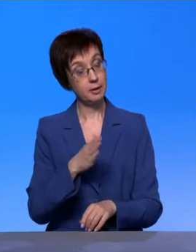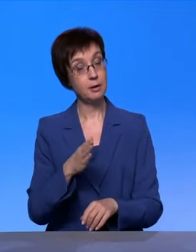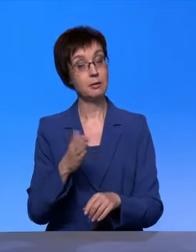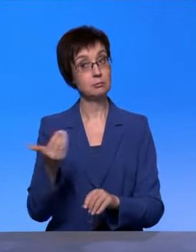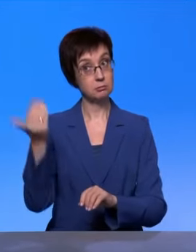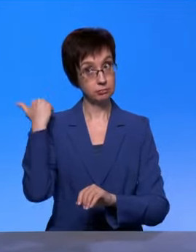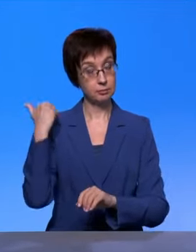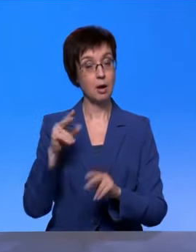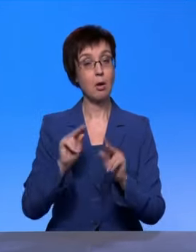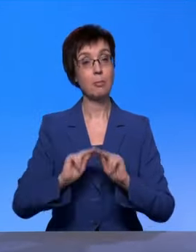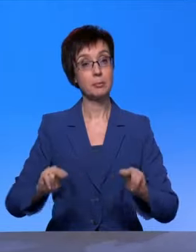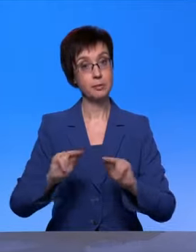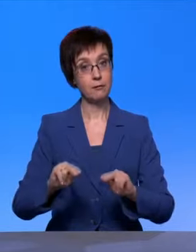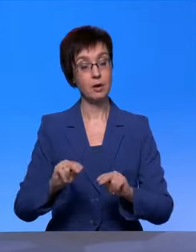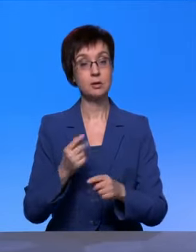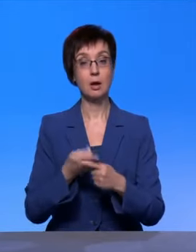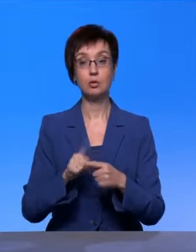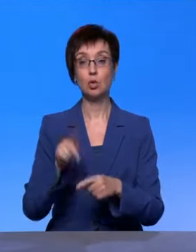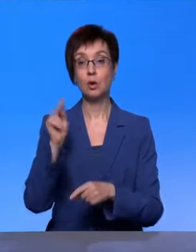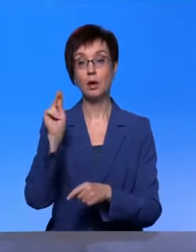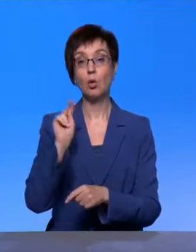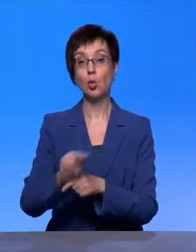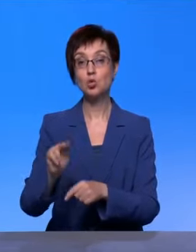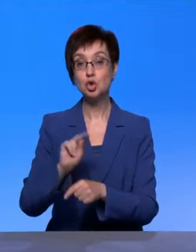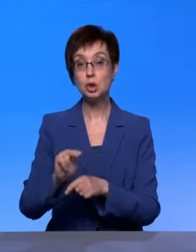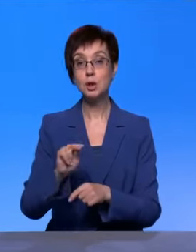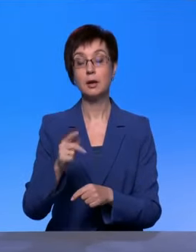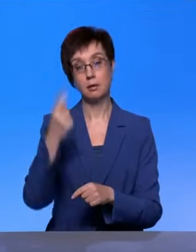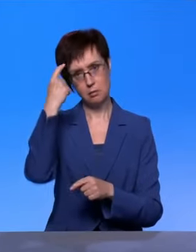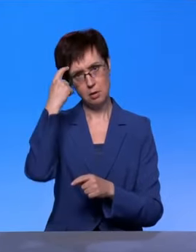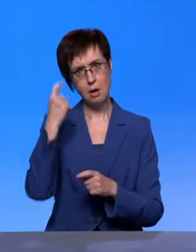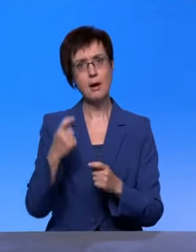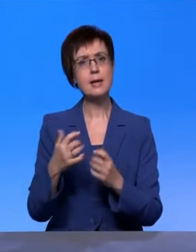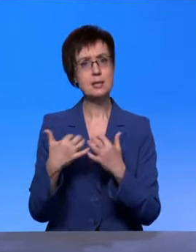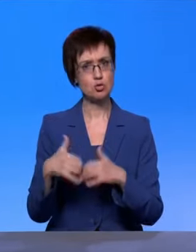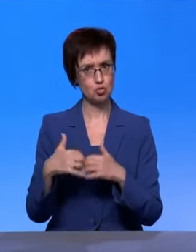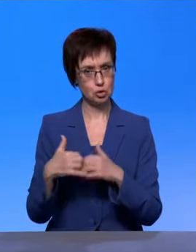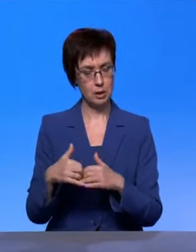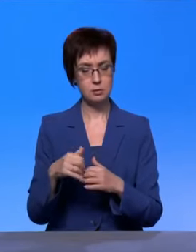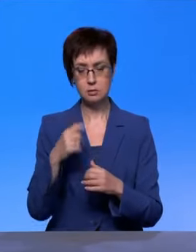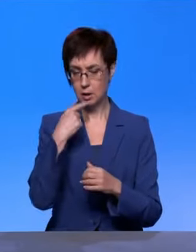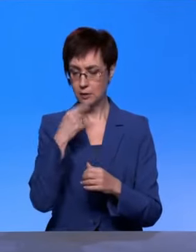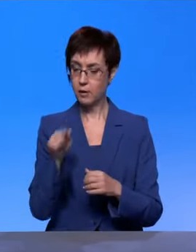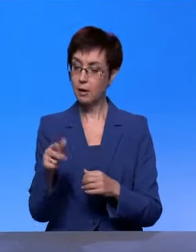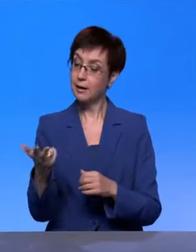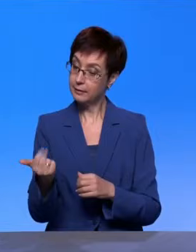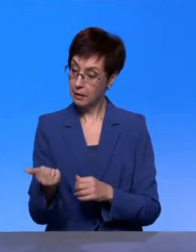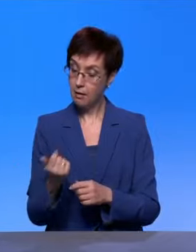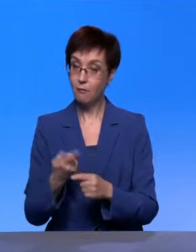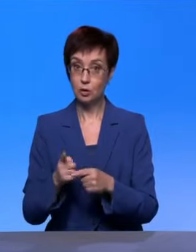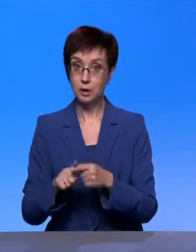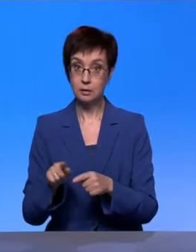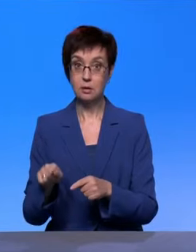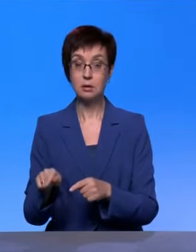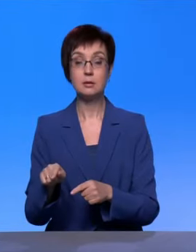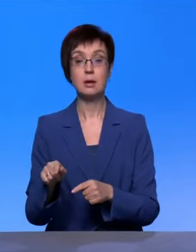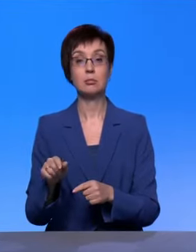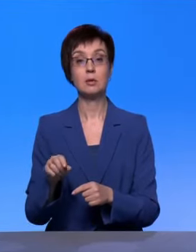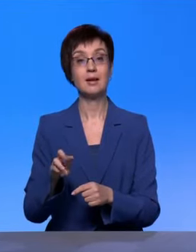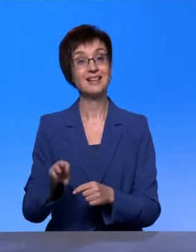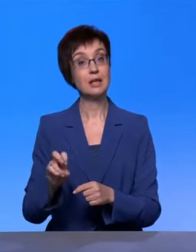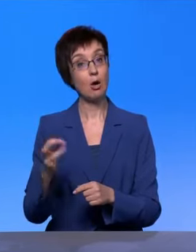которые учили рассуждать. Они говорили: да, вот этот элемент такой-то, но посмотри, вот дальше он проходит вот